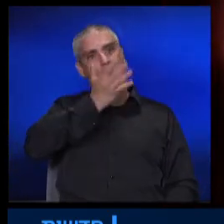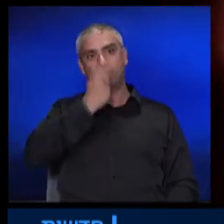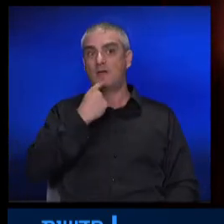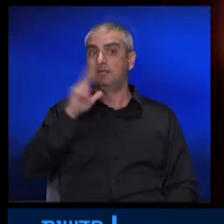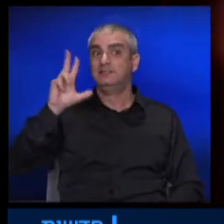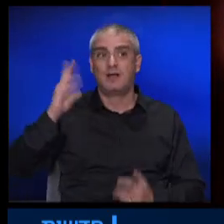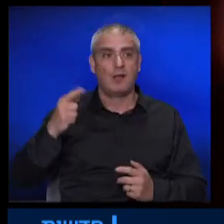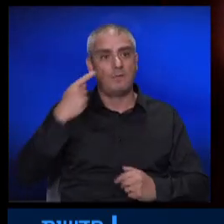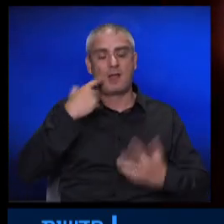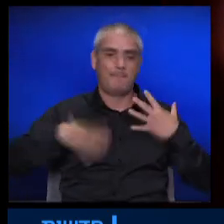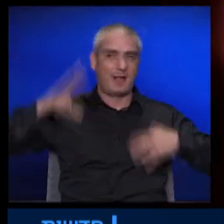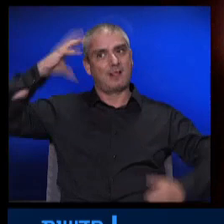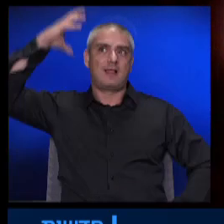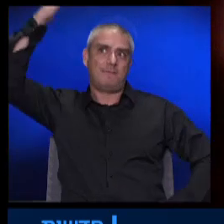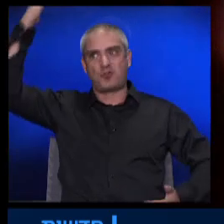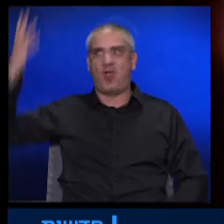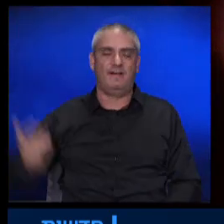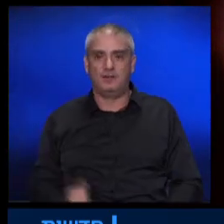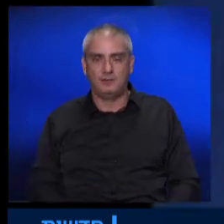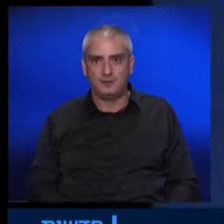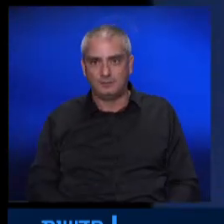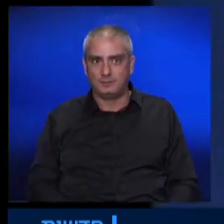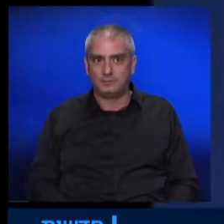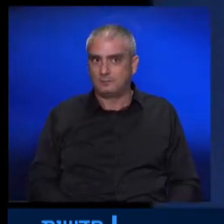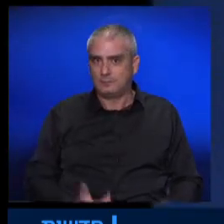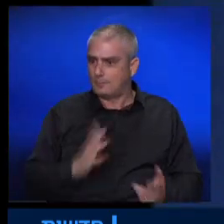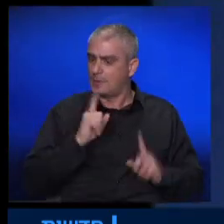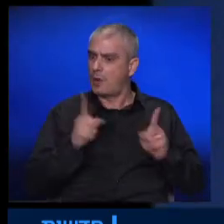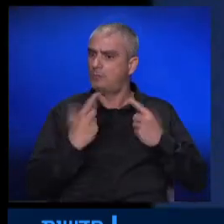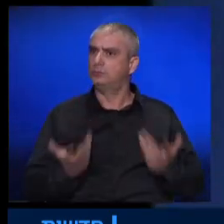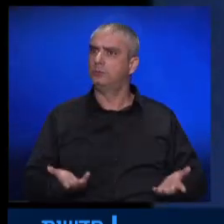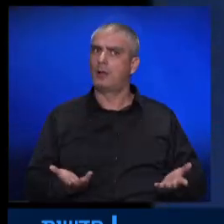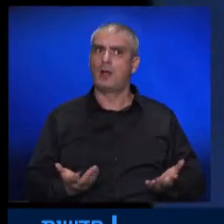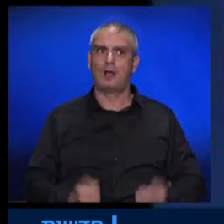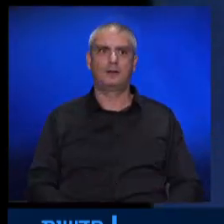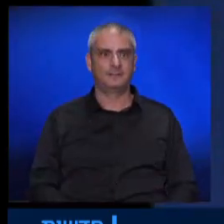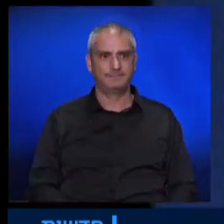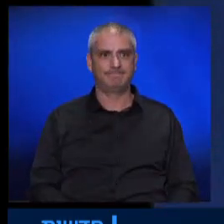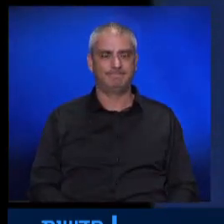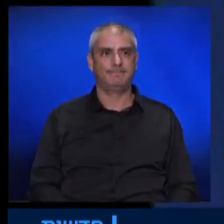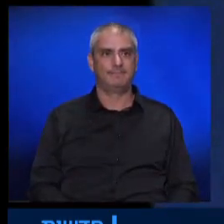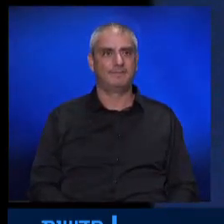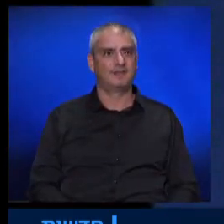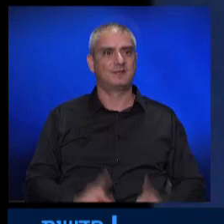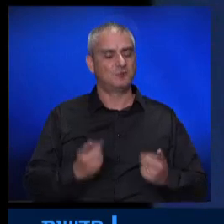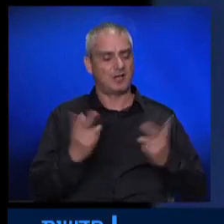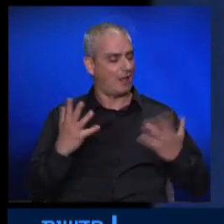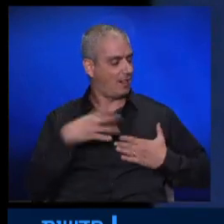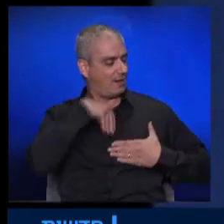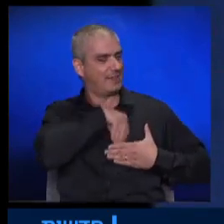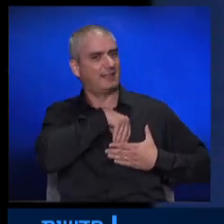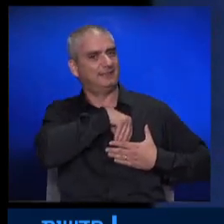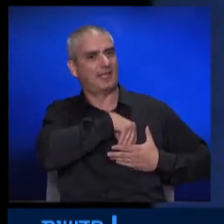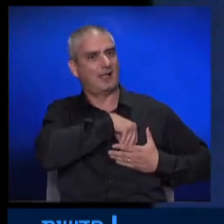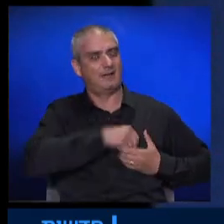אומר בגדים מטורפים. למה לא מוזיקה? מוזיקה ללב היא חודרת ומדליקה